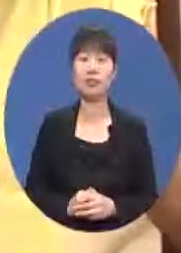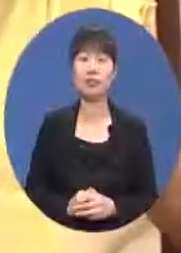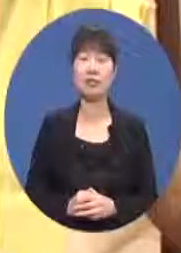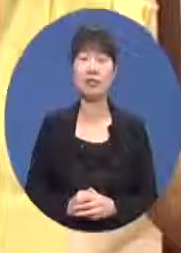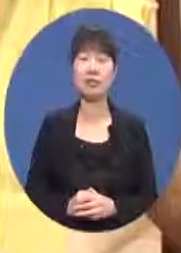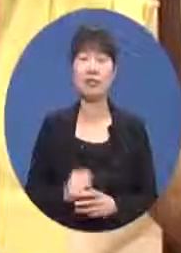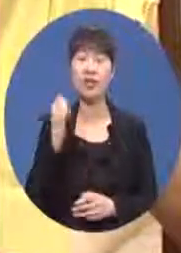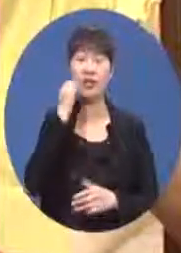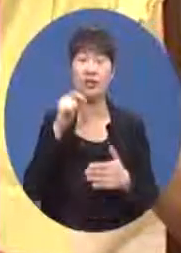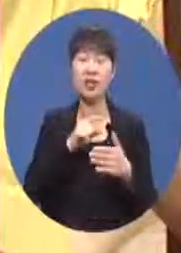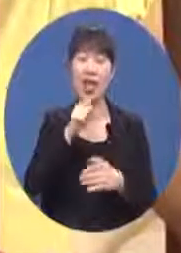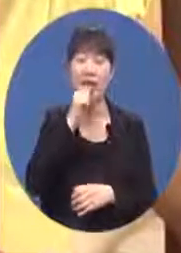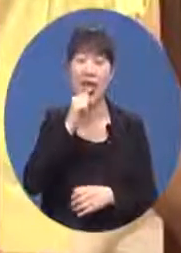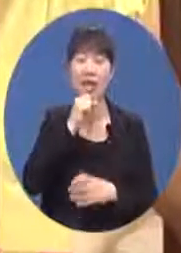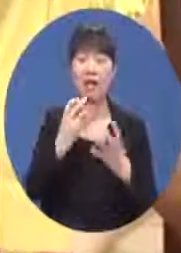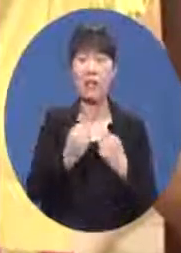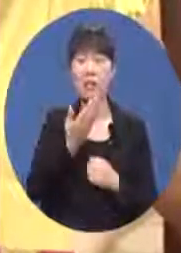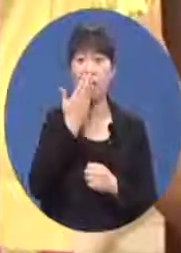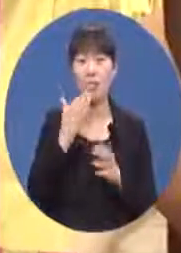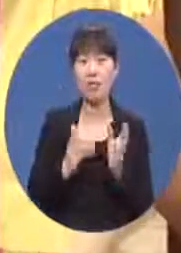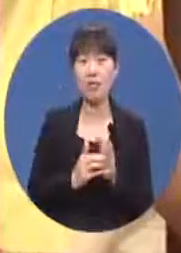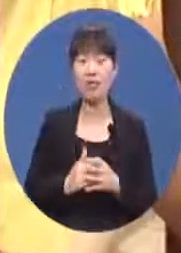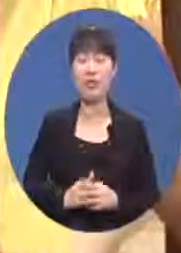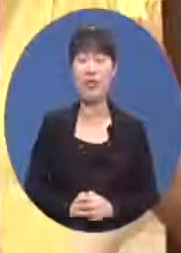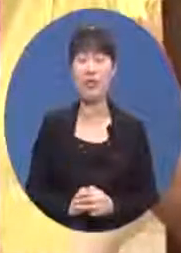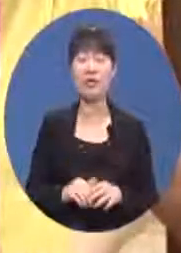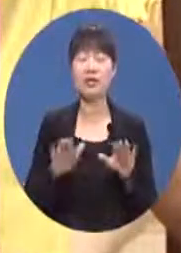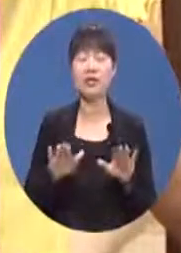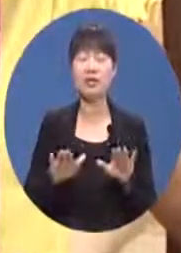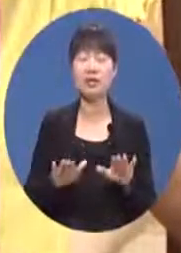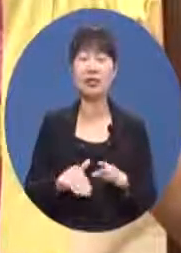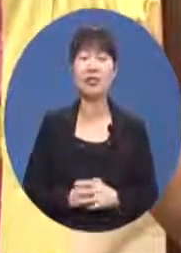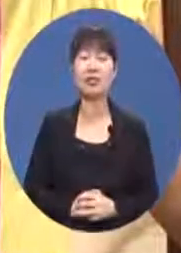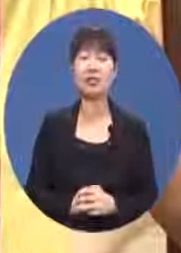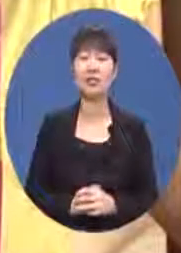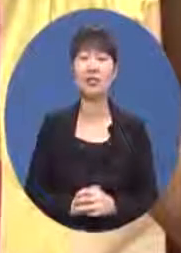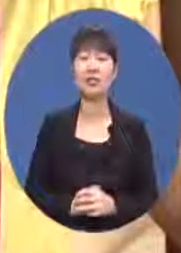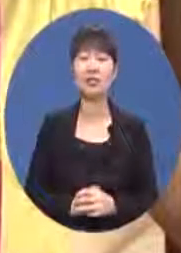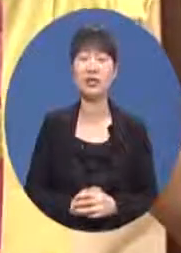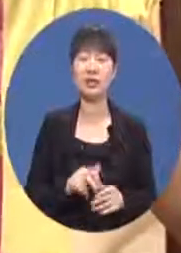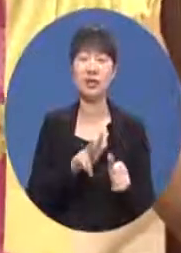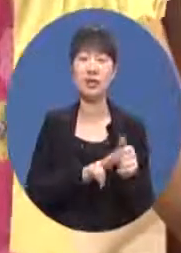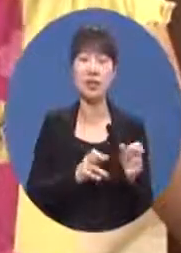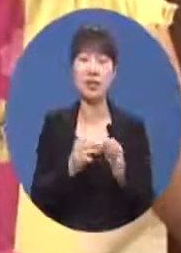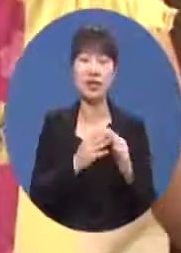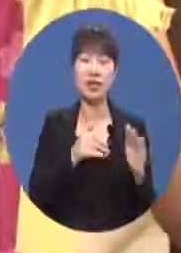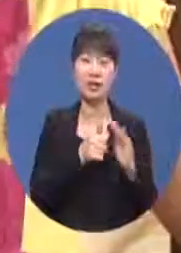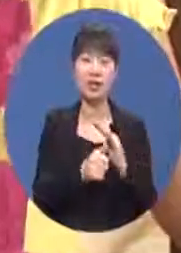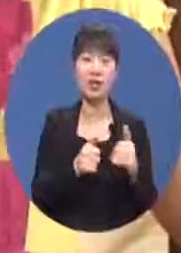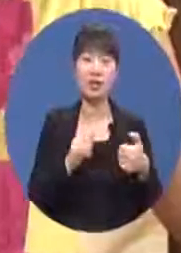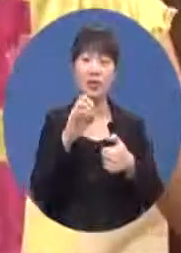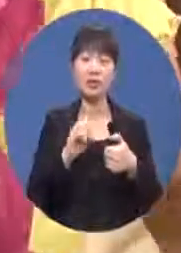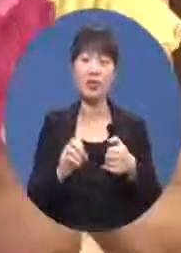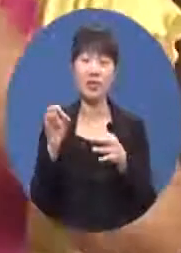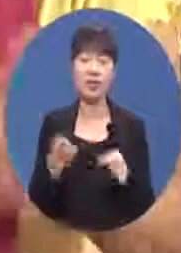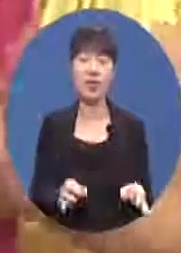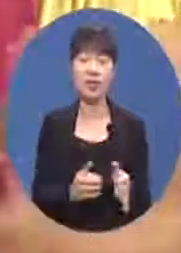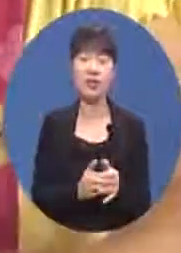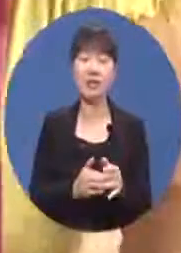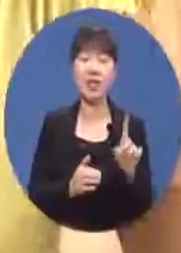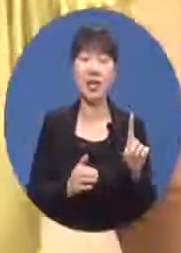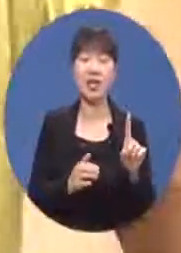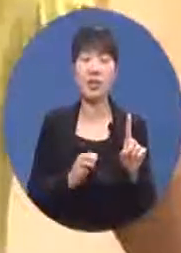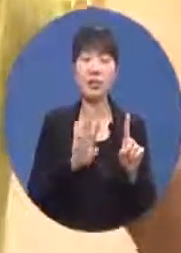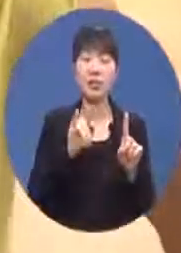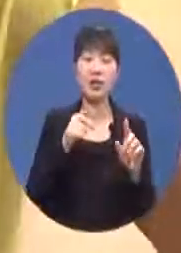간식 중에서 특히 아이스크림을 많이 먹었어요. 그리고 또 저기 마트 가면은 50% 하니까 가면은 한꺼번에 이제 왕창